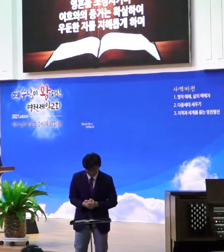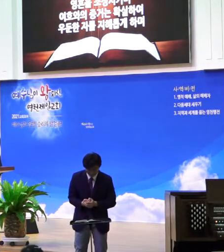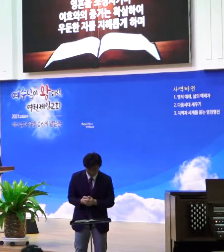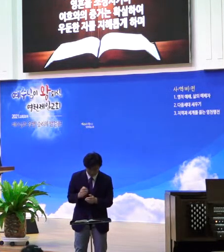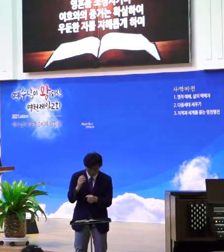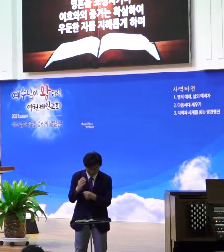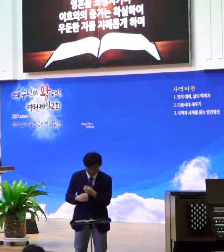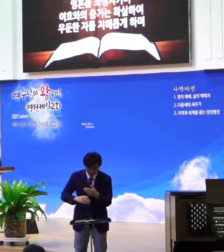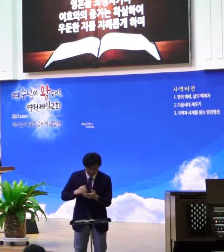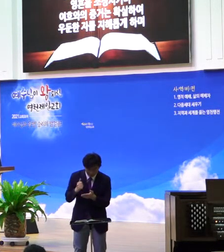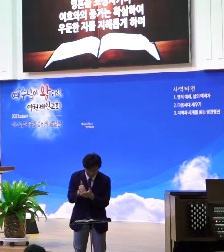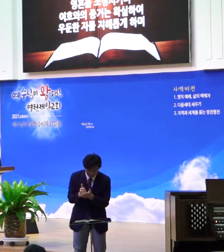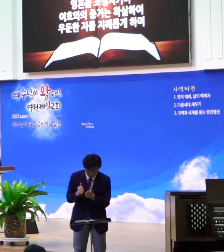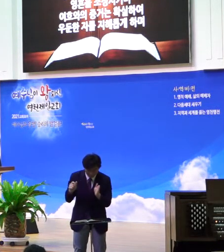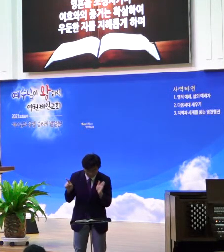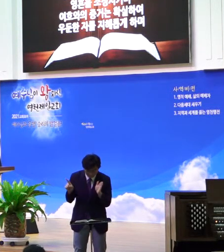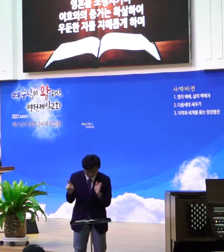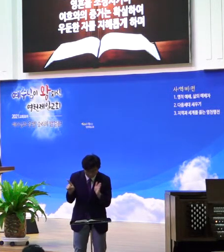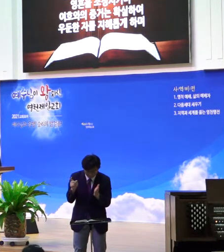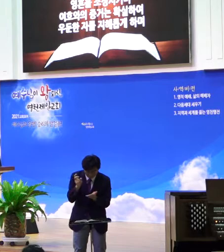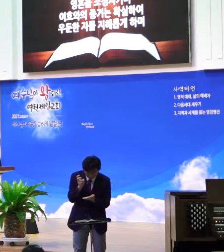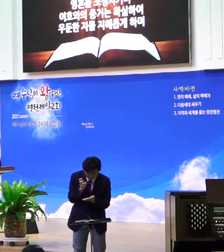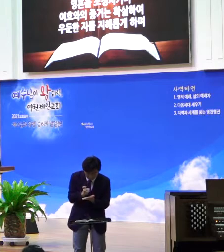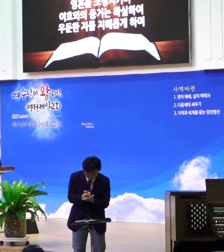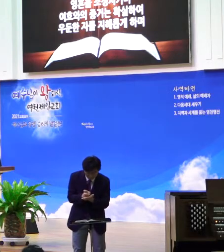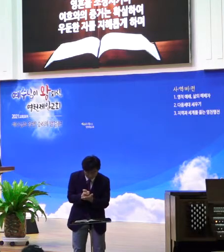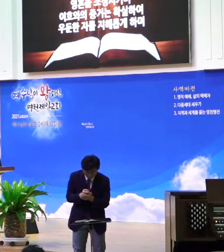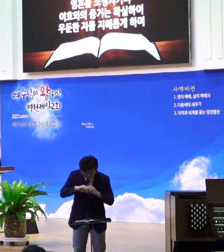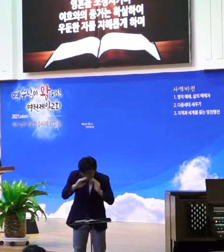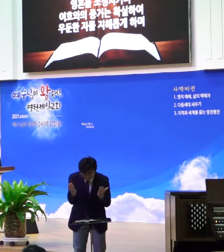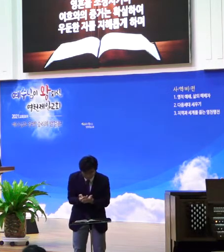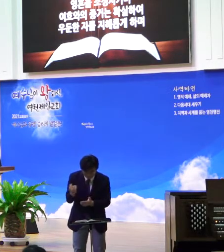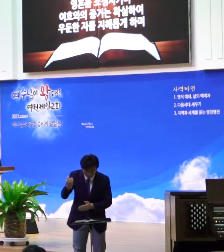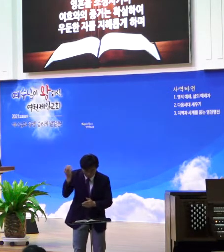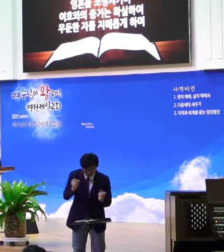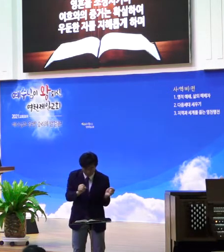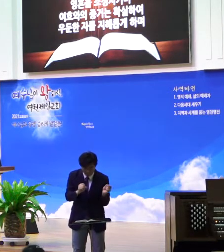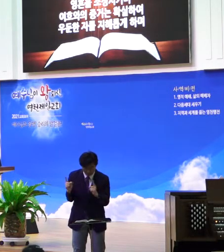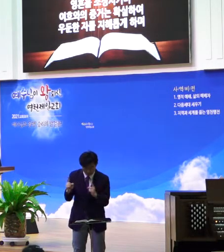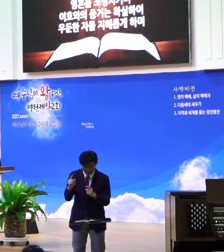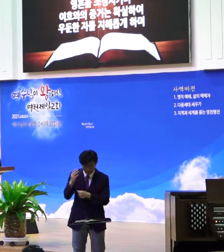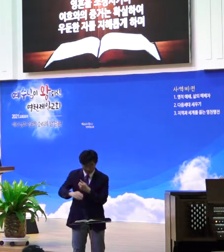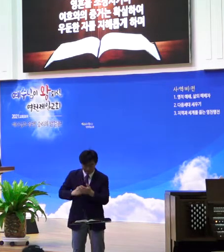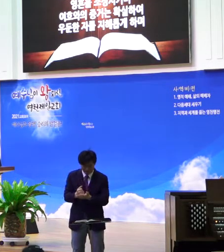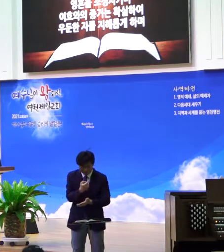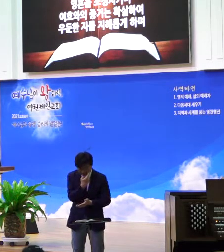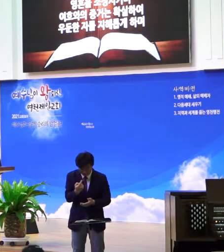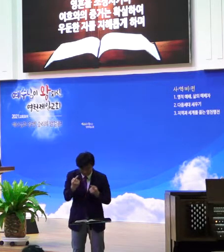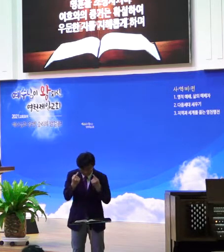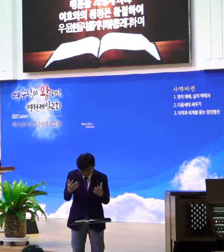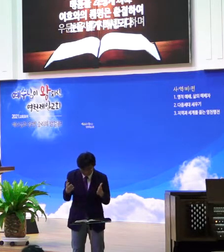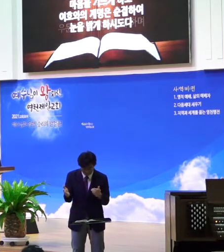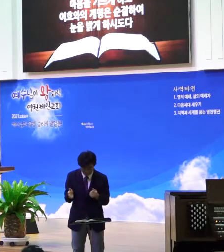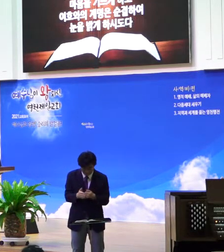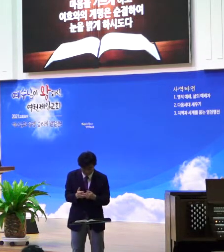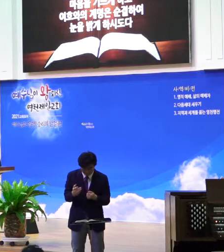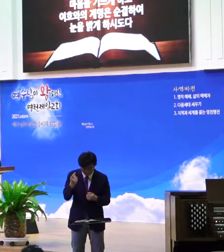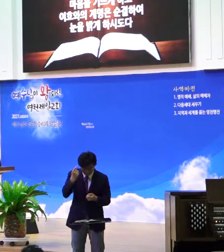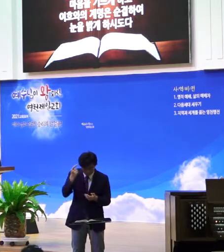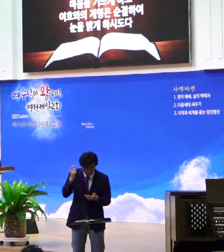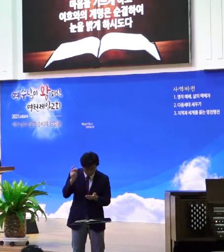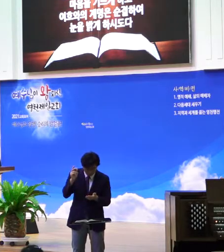여호와의 율법은 완전하여 영혼을 소성시키며 여호와의 증거는 확실하여 무둔한 자를 지혜롭게 하며